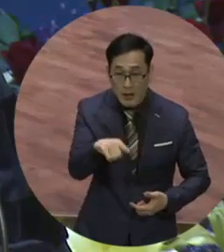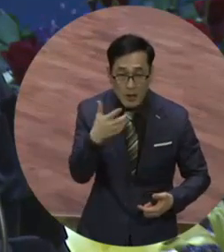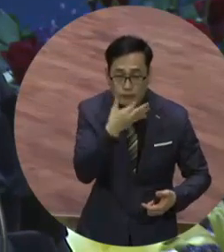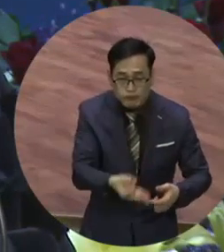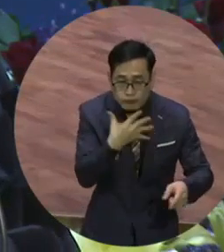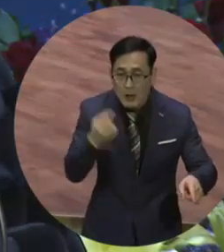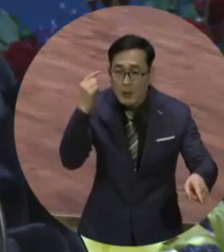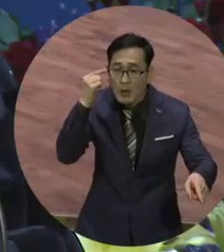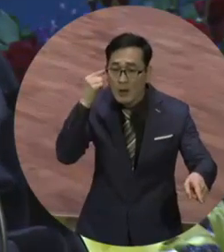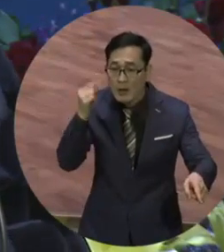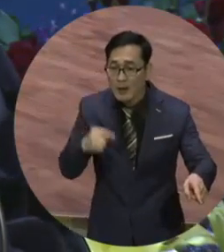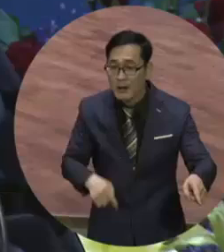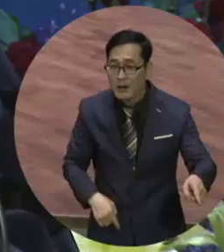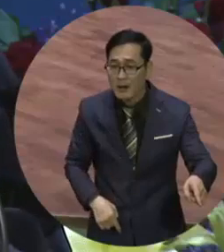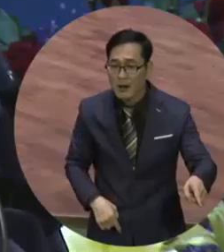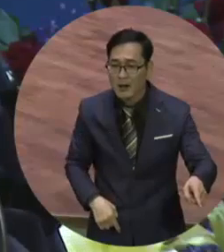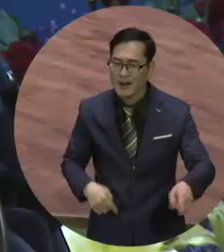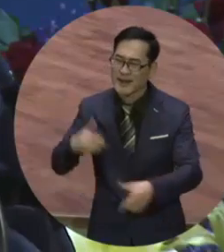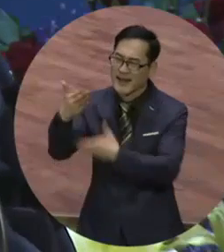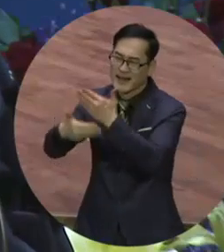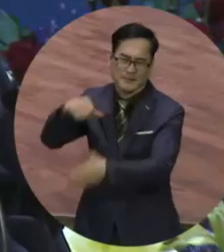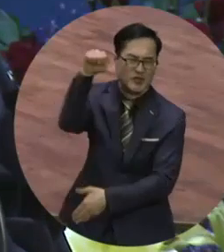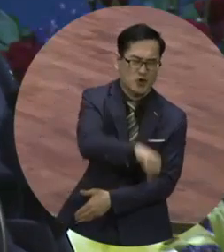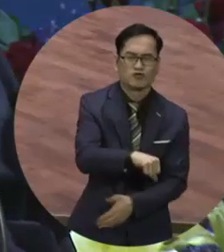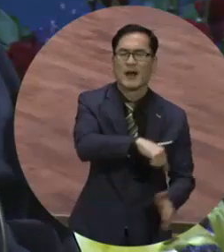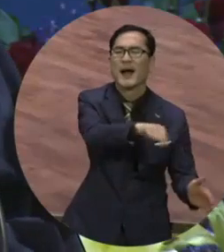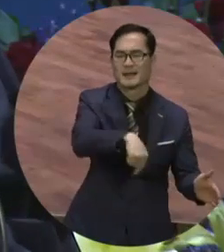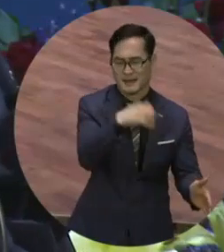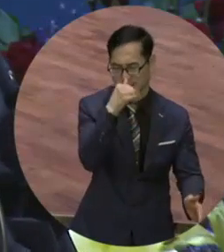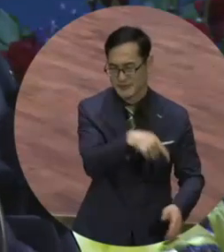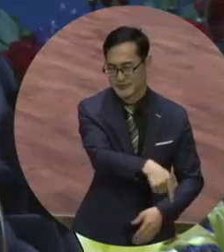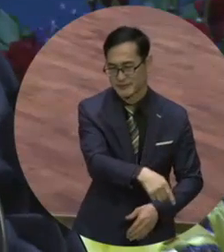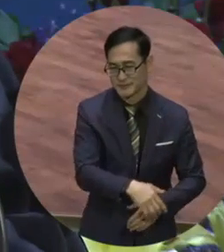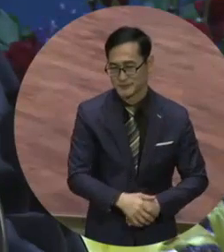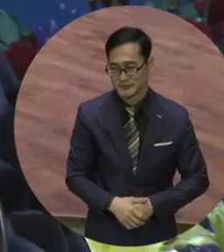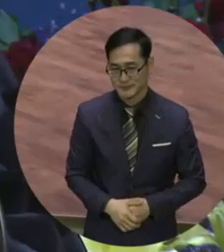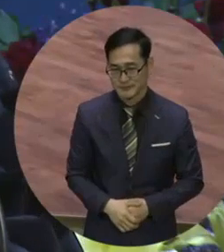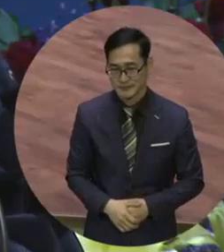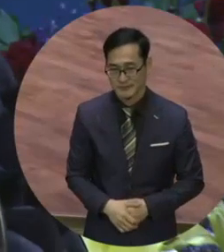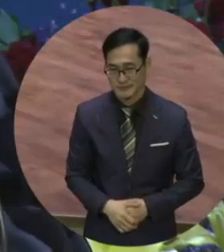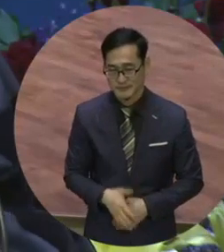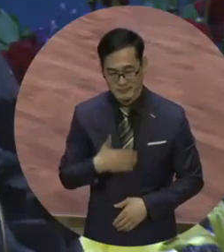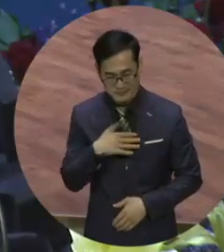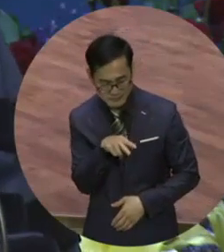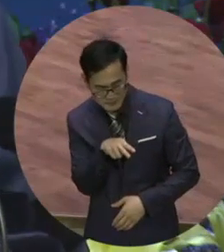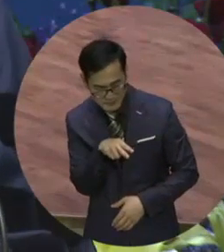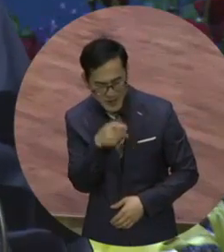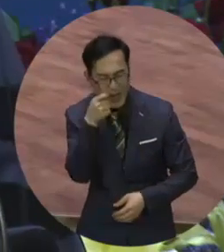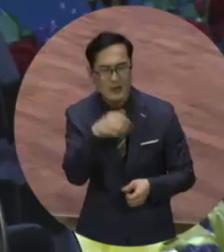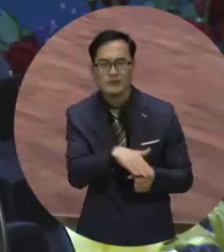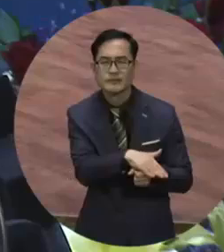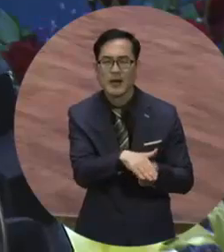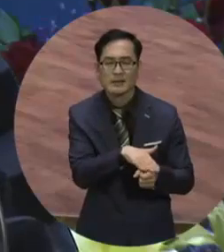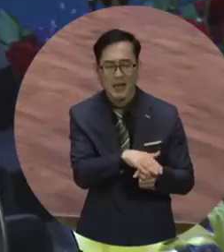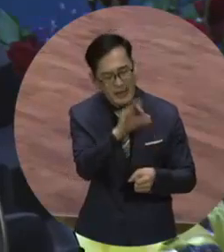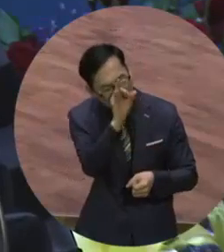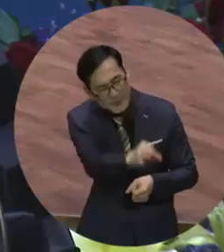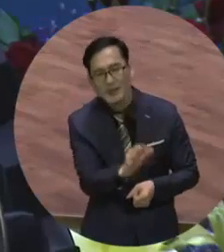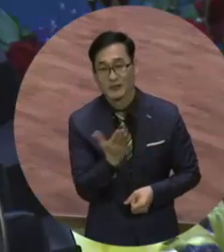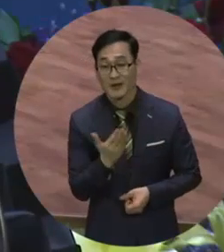절대 자유가 없어요. 자, 그들을 불쌍히 여길 수 있는 마음을 여러분 가져야 돼요. 영계 너